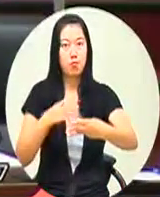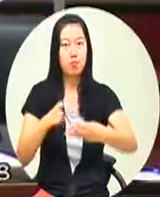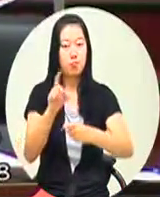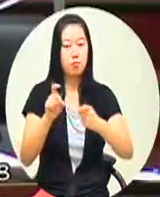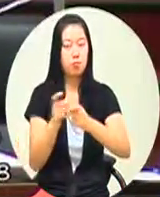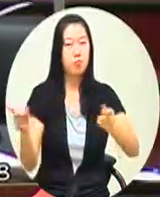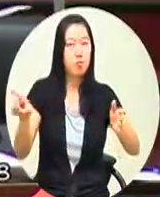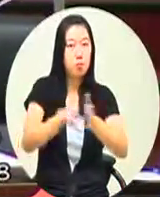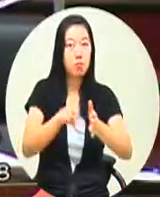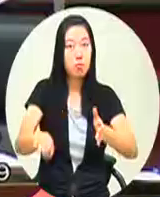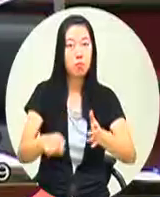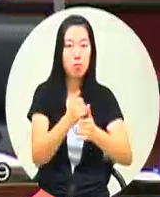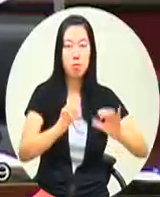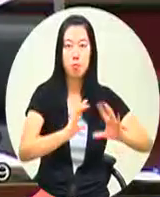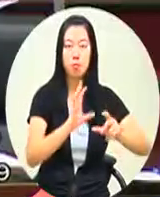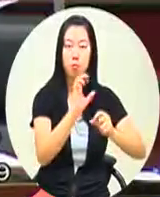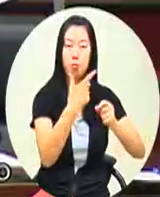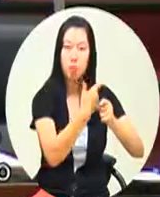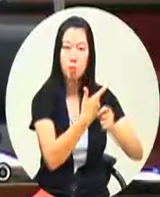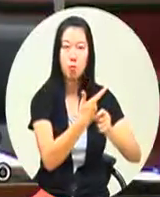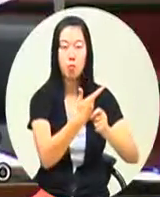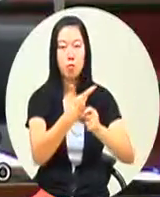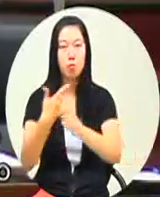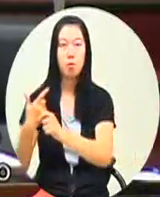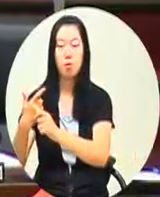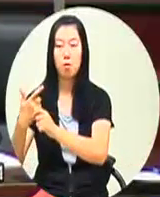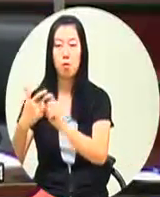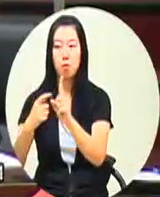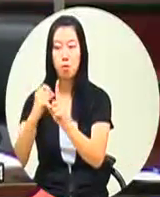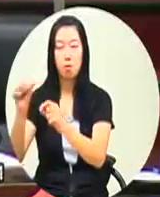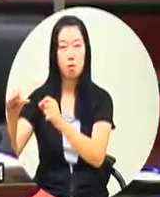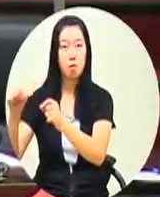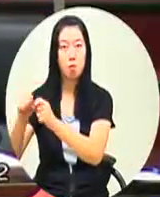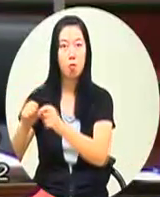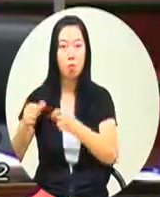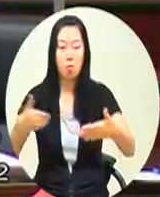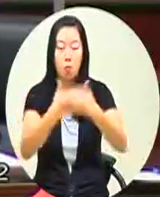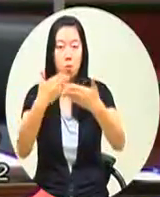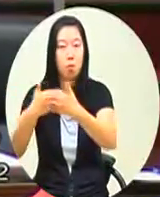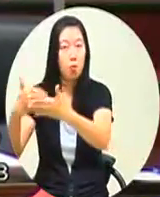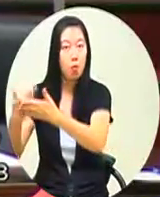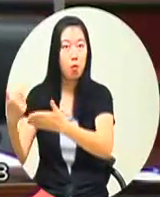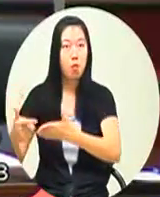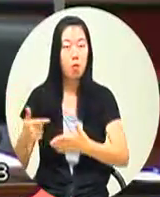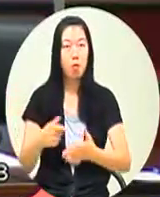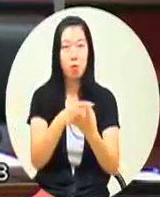从民国96年到105年，发生的车祸